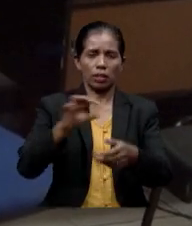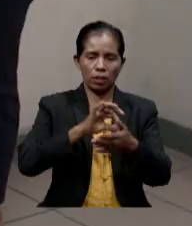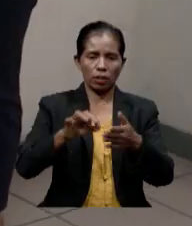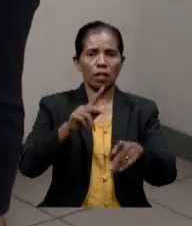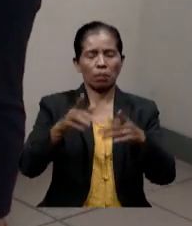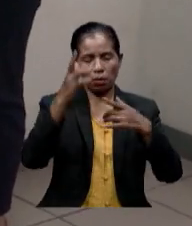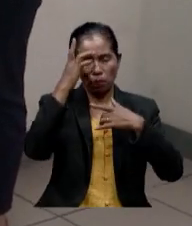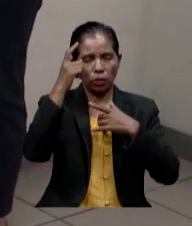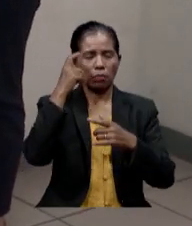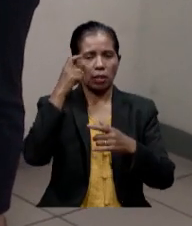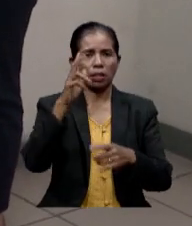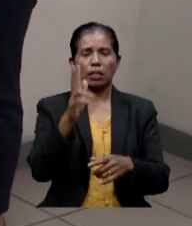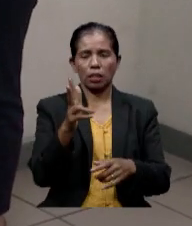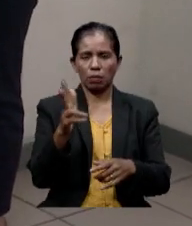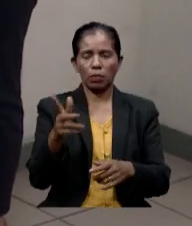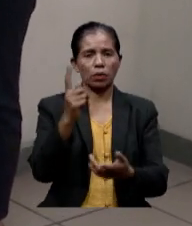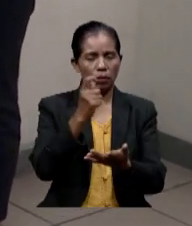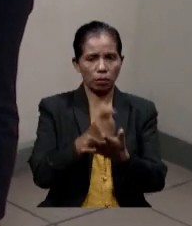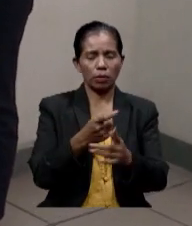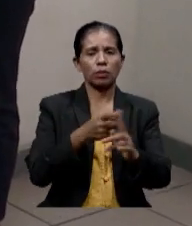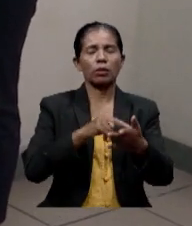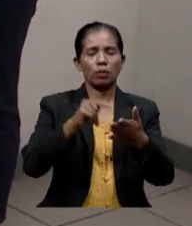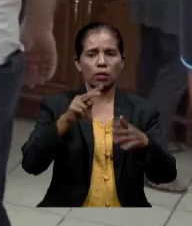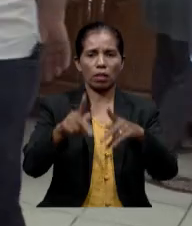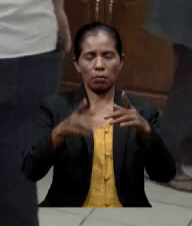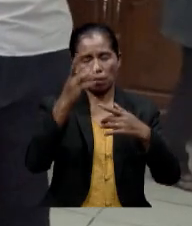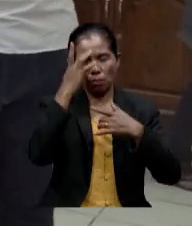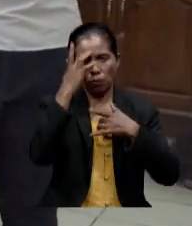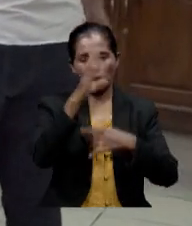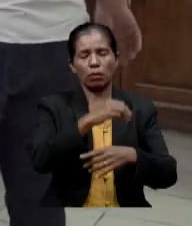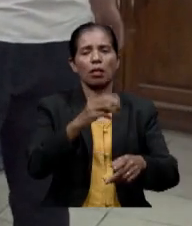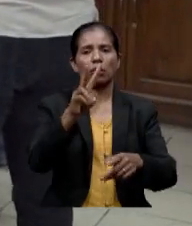moras matan rihun toru resin husi numeru ne paciente besik